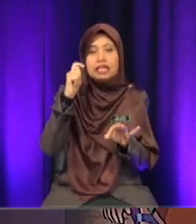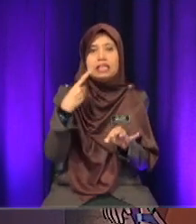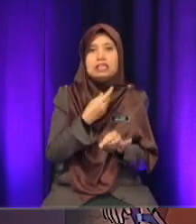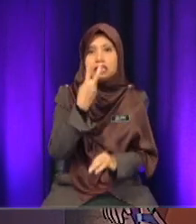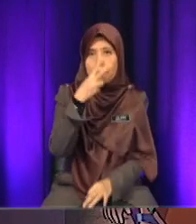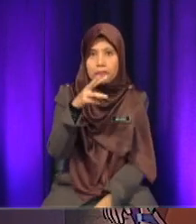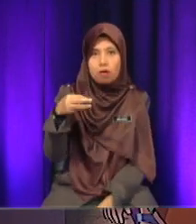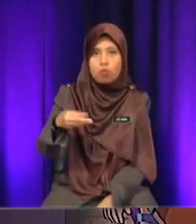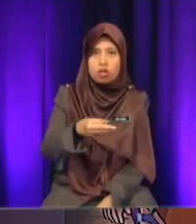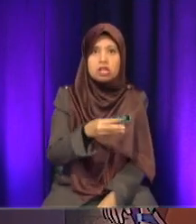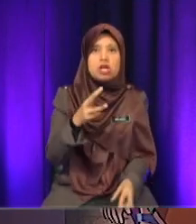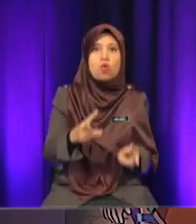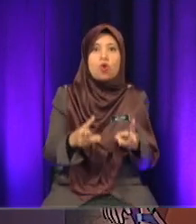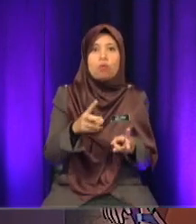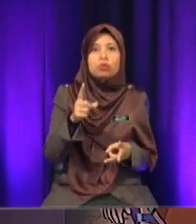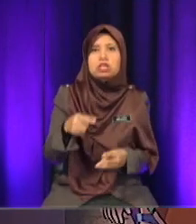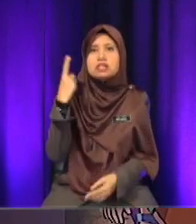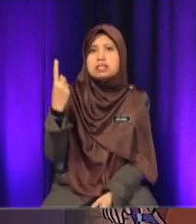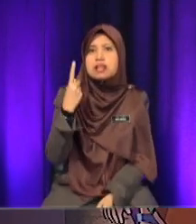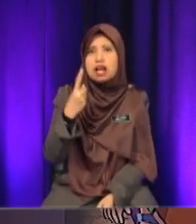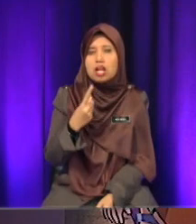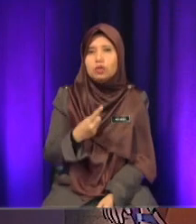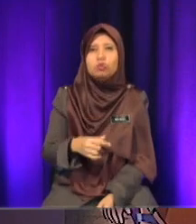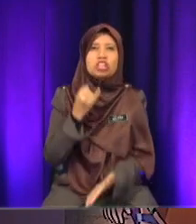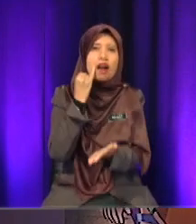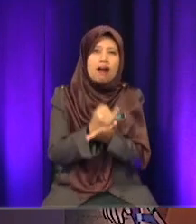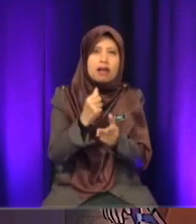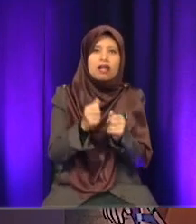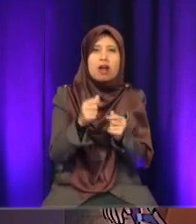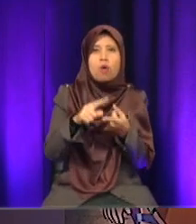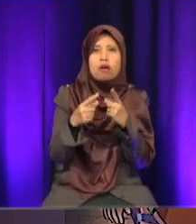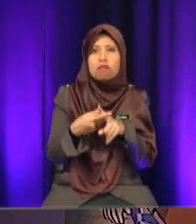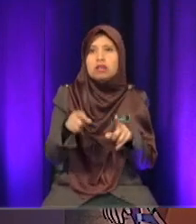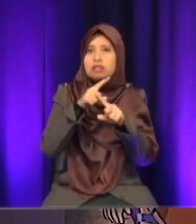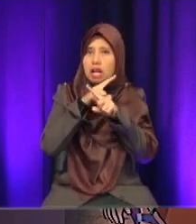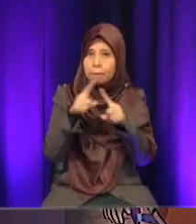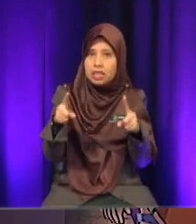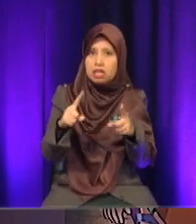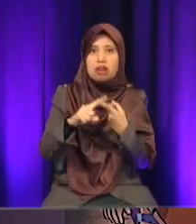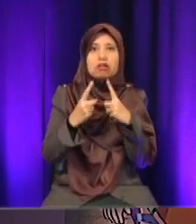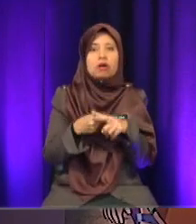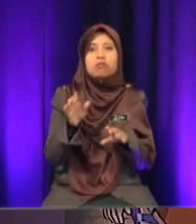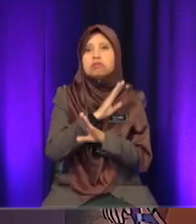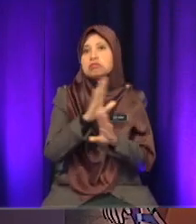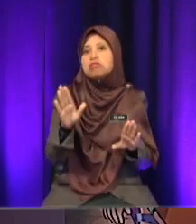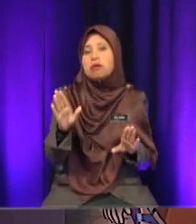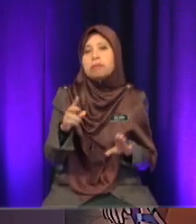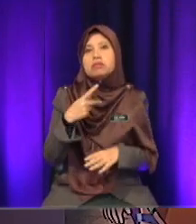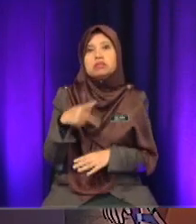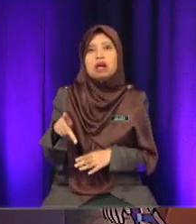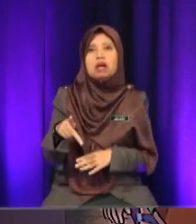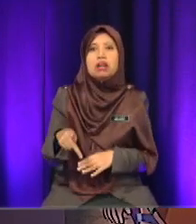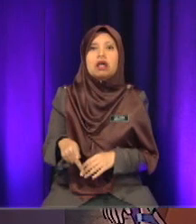Molly Walaupun dia selalu berbuat jahat kepada rata-ratanya tetapi raka-rangkanya tak pernah pun menyimpan